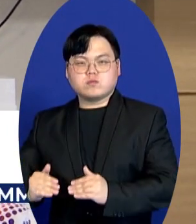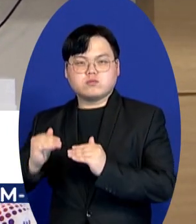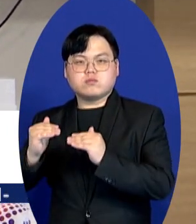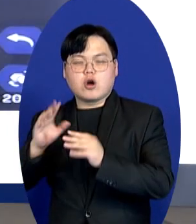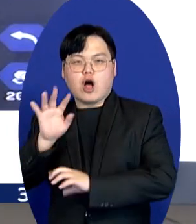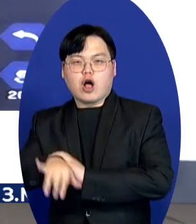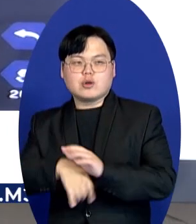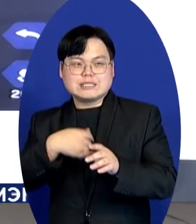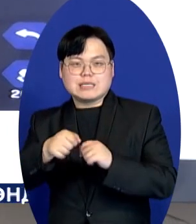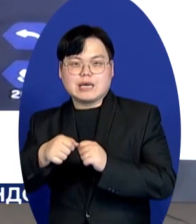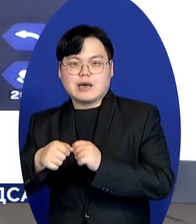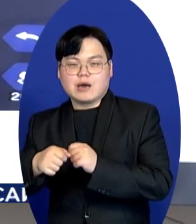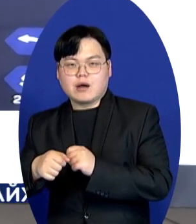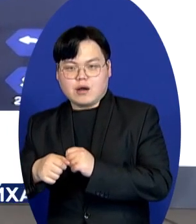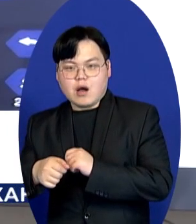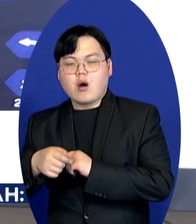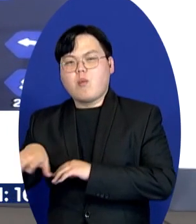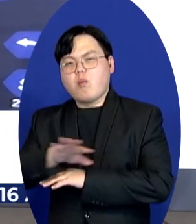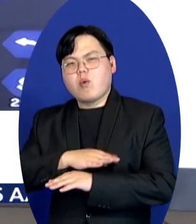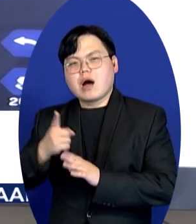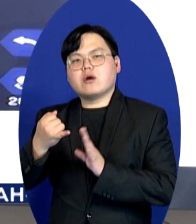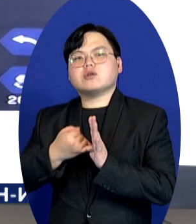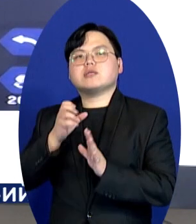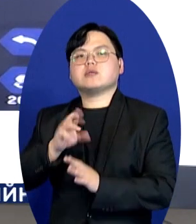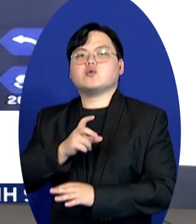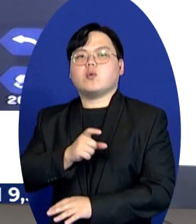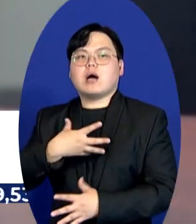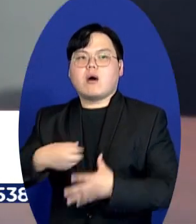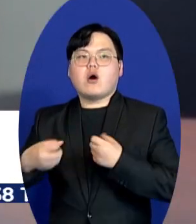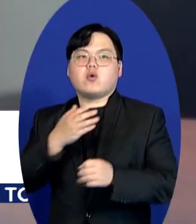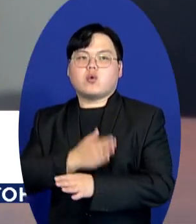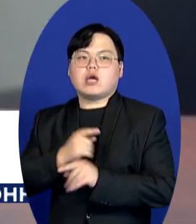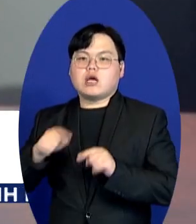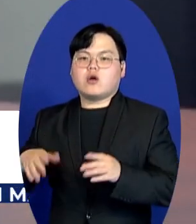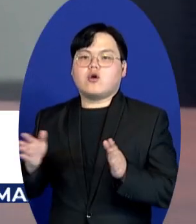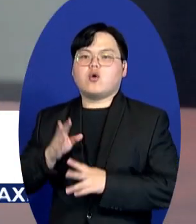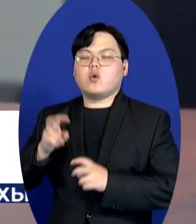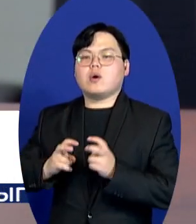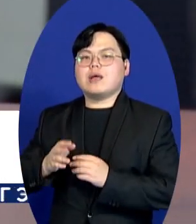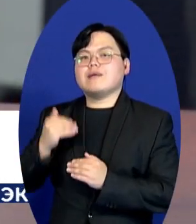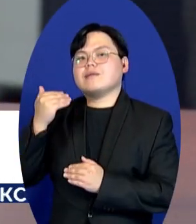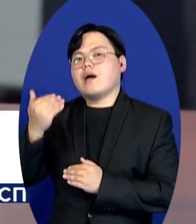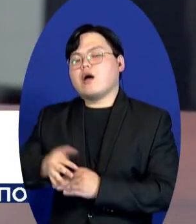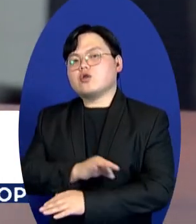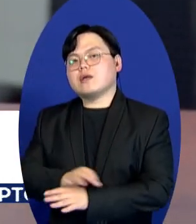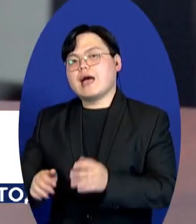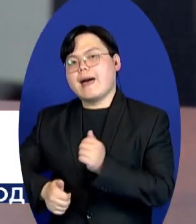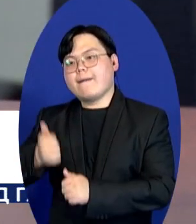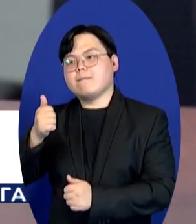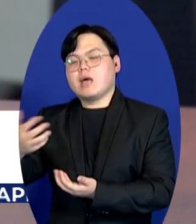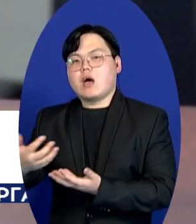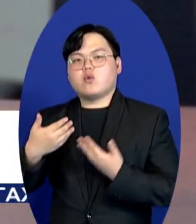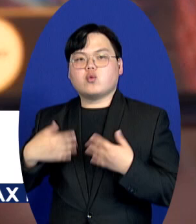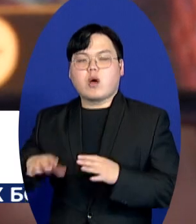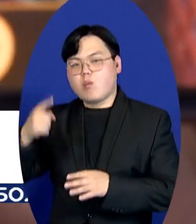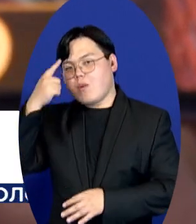хэдэн хийт болж нийт хандлт нь 16 саяг давжээ. Өнөөдөр компани жижиг дунд үйлдвэрийн газраас дараагийн төслийн санхүүжилттэй амжилттай татаж